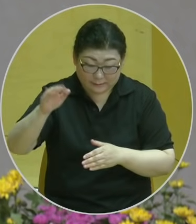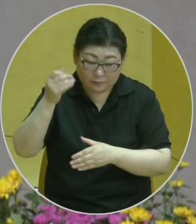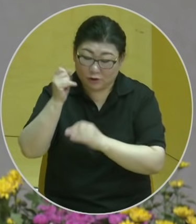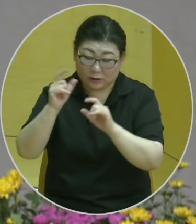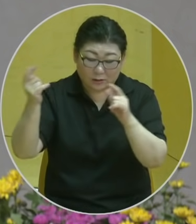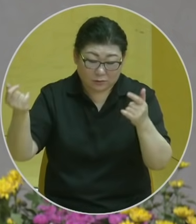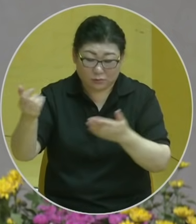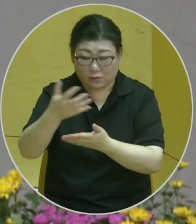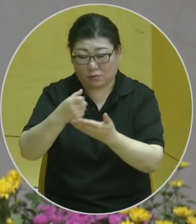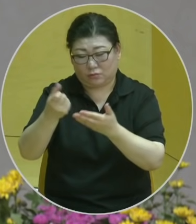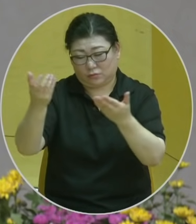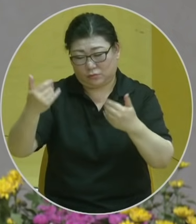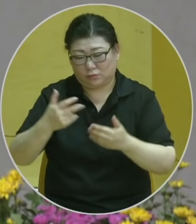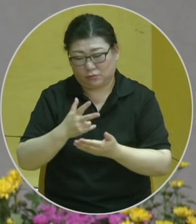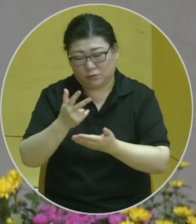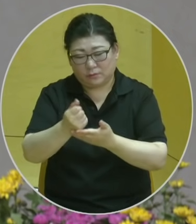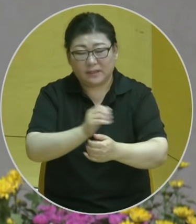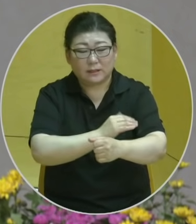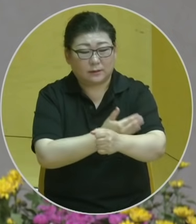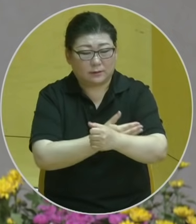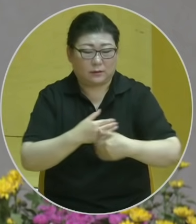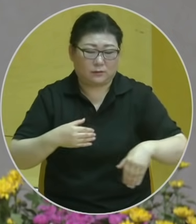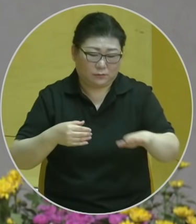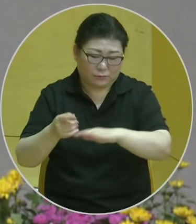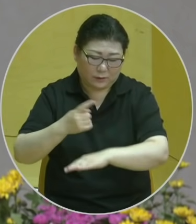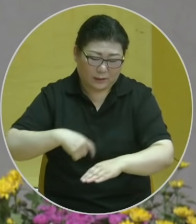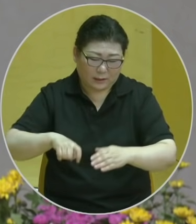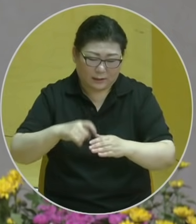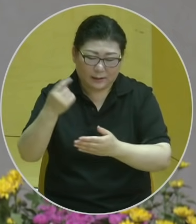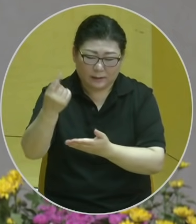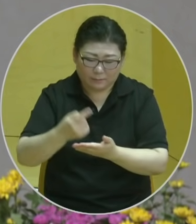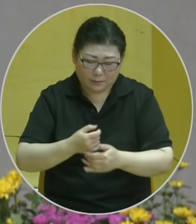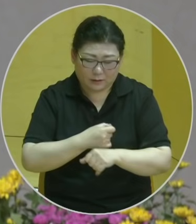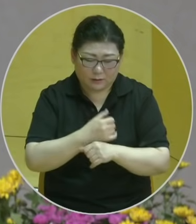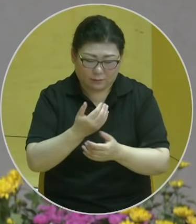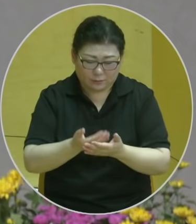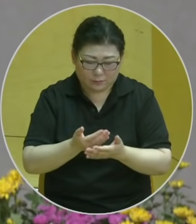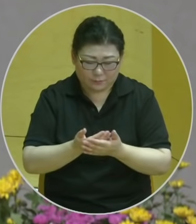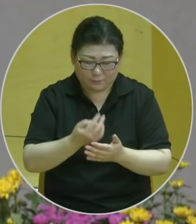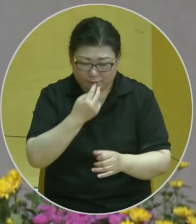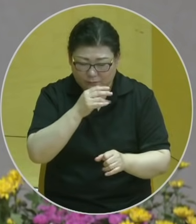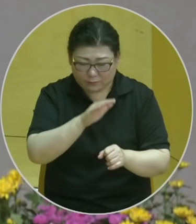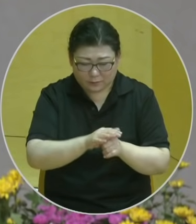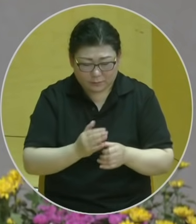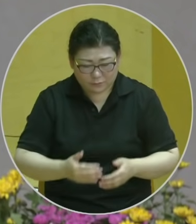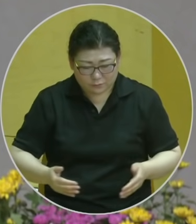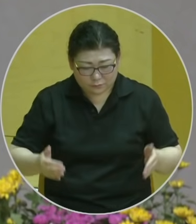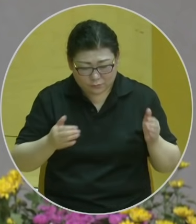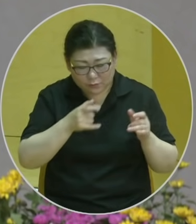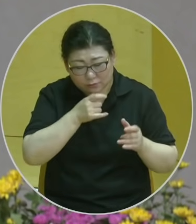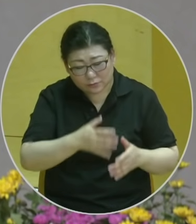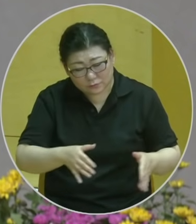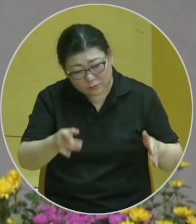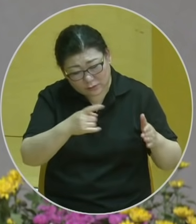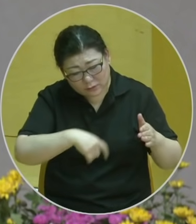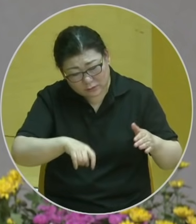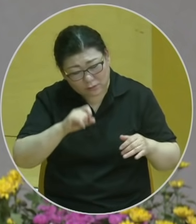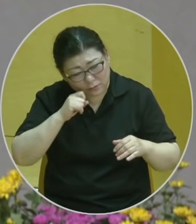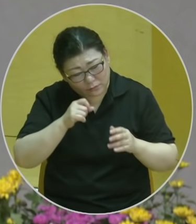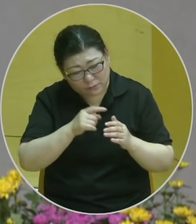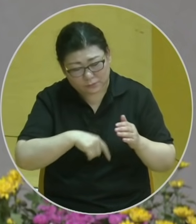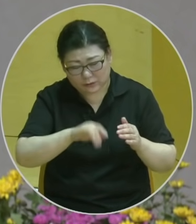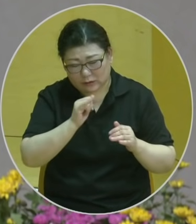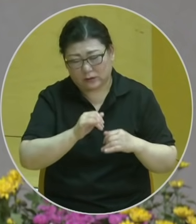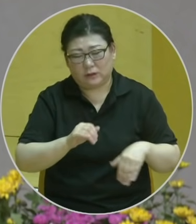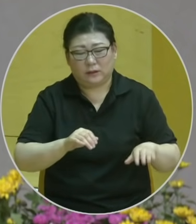주님의 능력이 우리 가운데 임하게 하여 주시옵소서. 하나님, 기가 막힐 웅덩이와 수렁과 같은 어려움 속에 있는